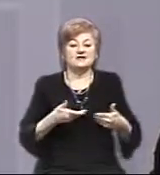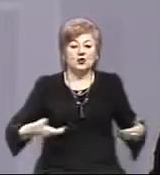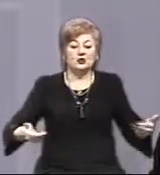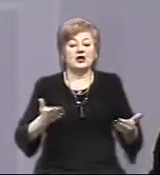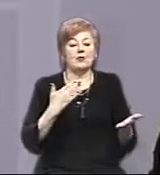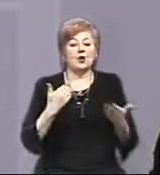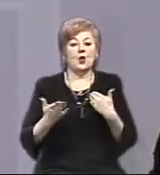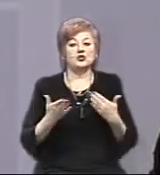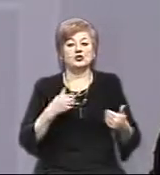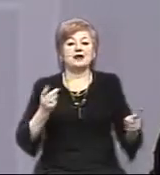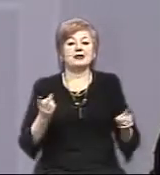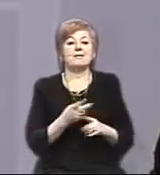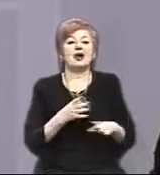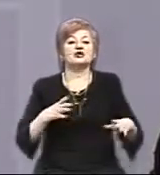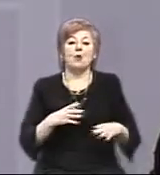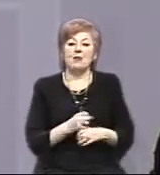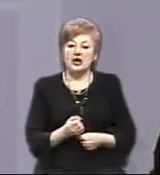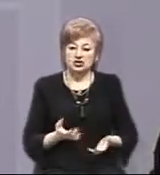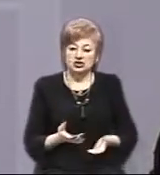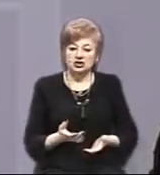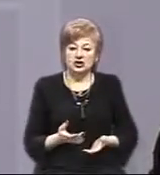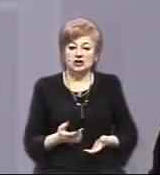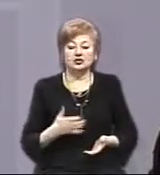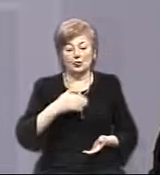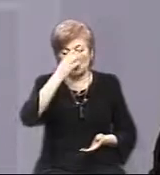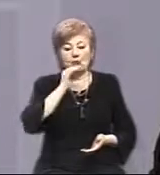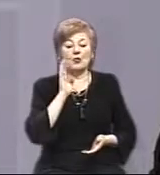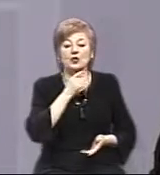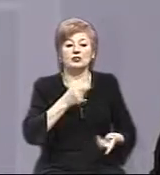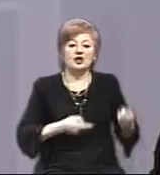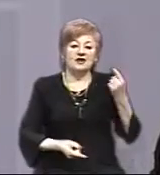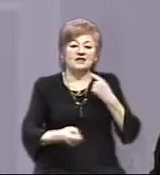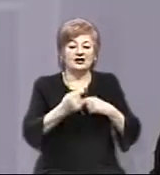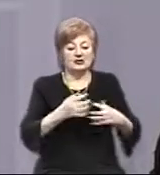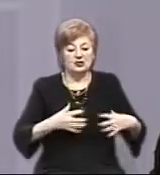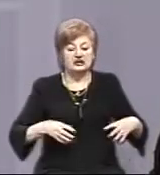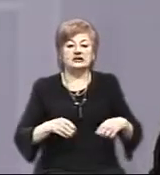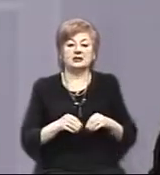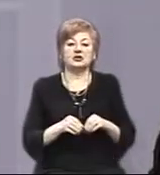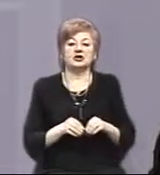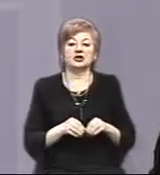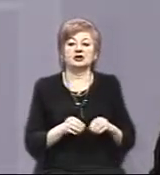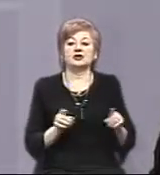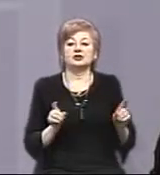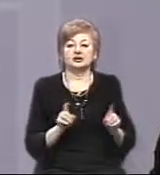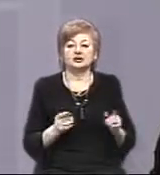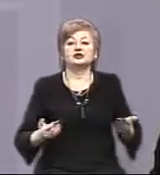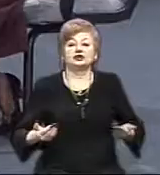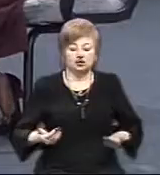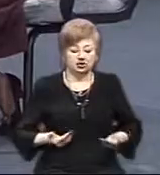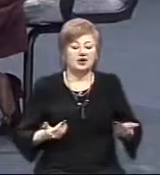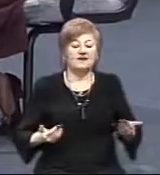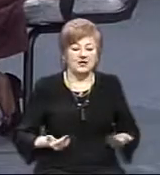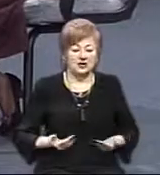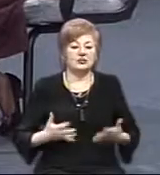спілкуватися без обмежень, щоб сини і батьки повернулися до родин, і щоб живими,